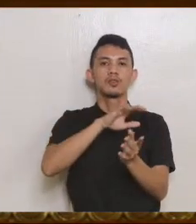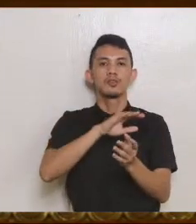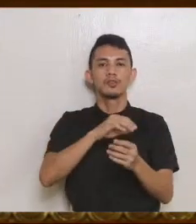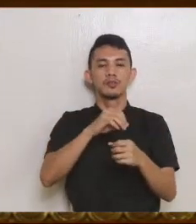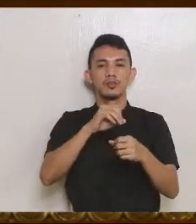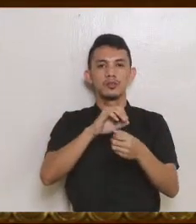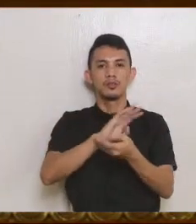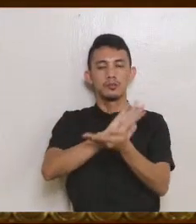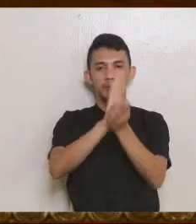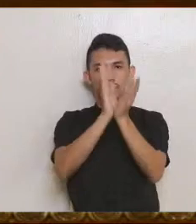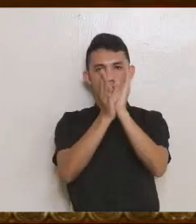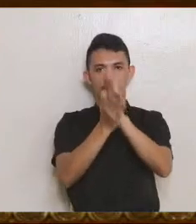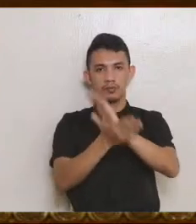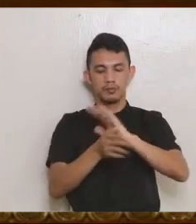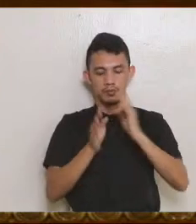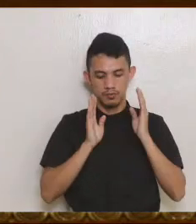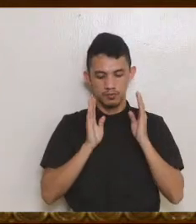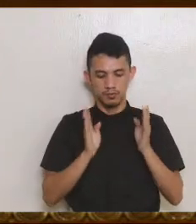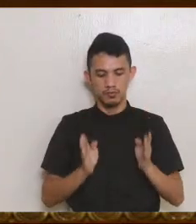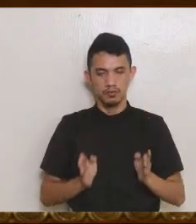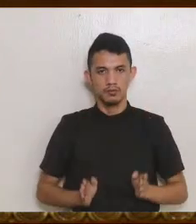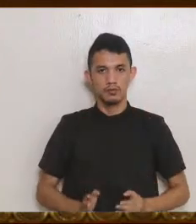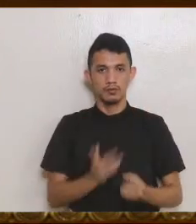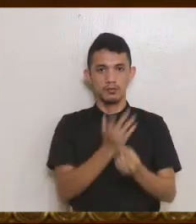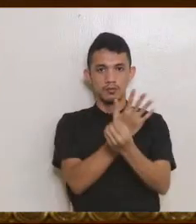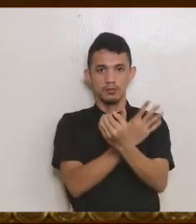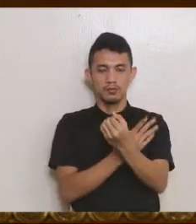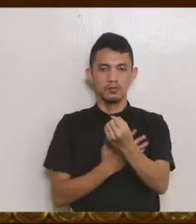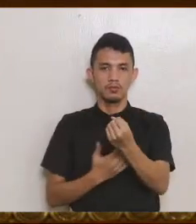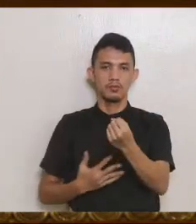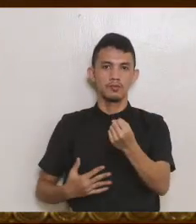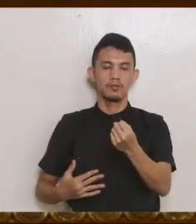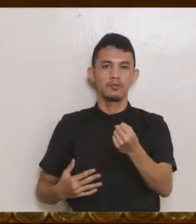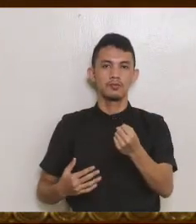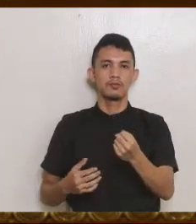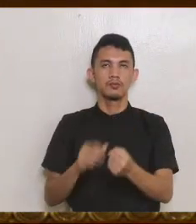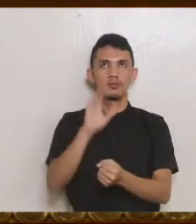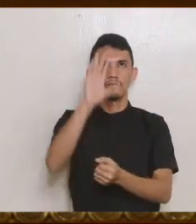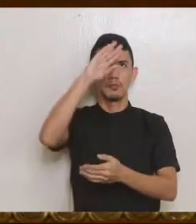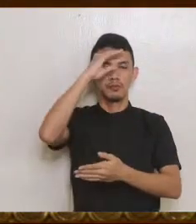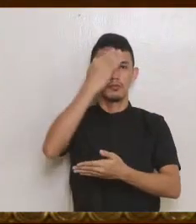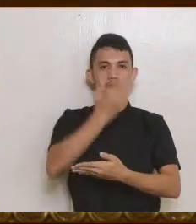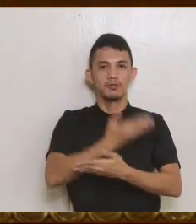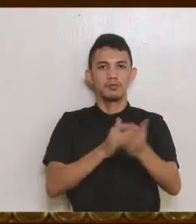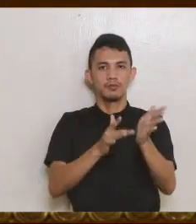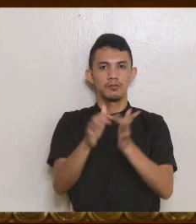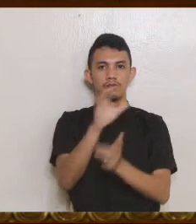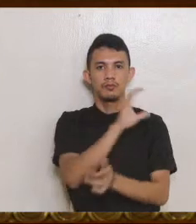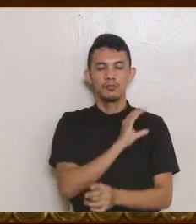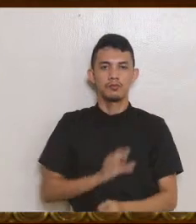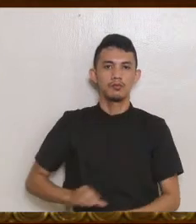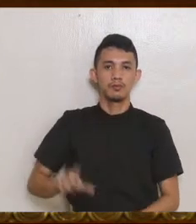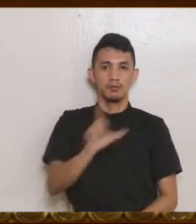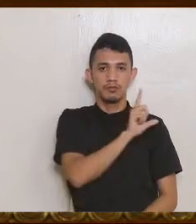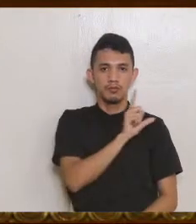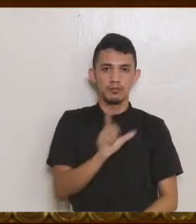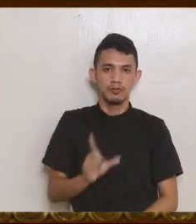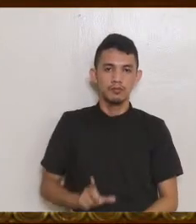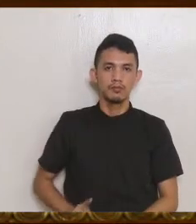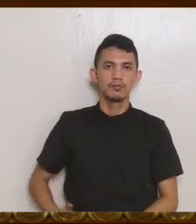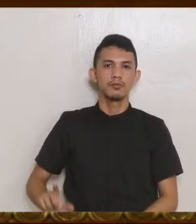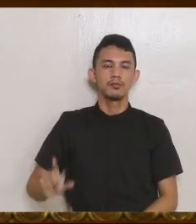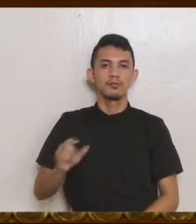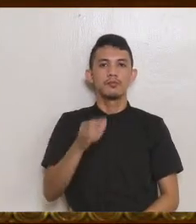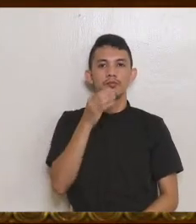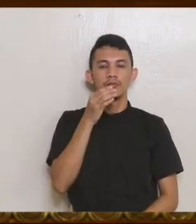mahimong nga lawas ug dugo sa imong anak nga si Hesus Kristo among Ginoo, nga